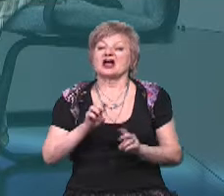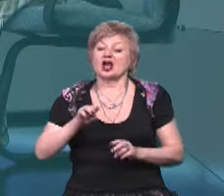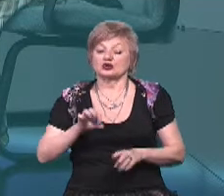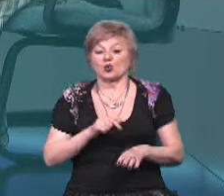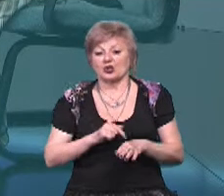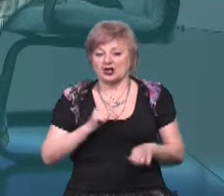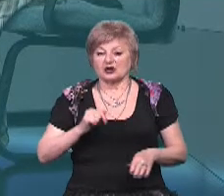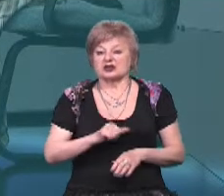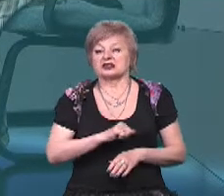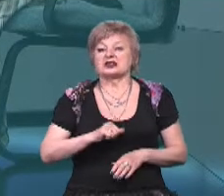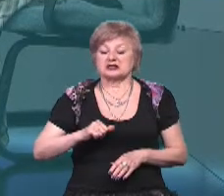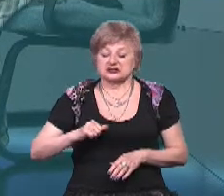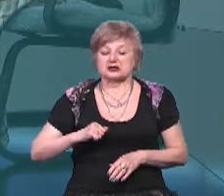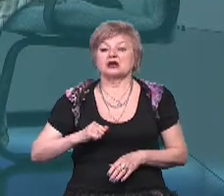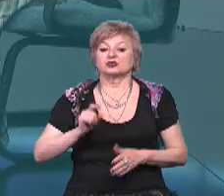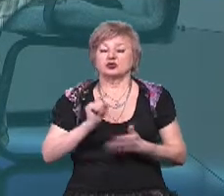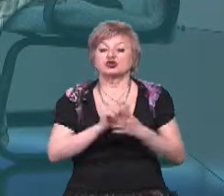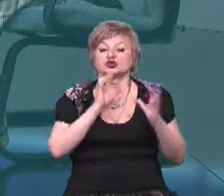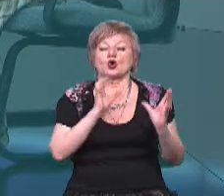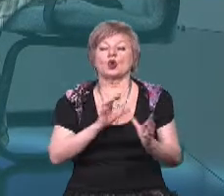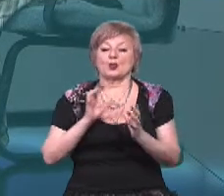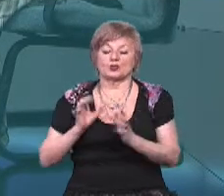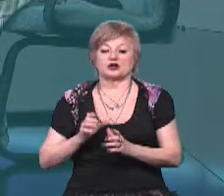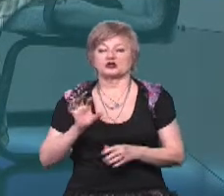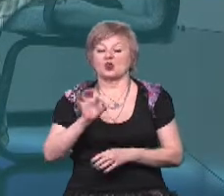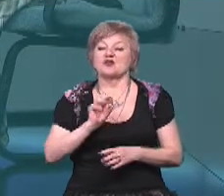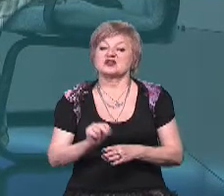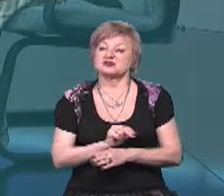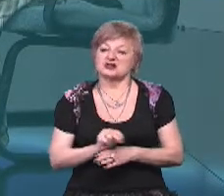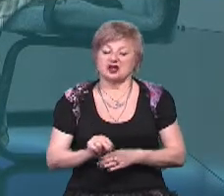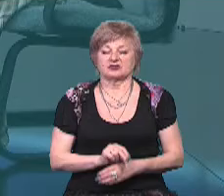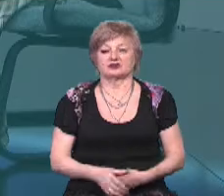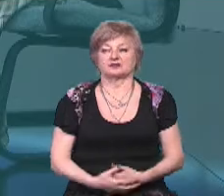самі собою мусимо опікуватись, дбати про виховання.